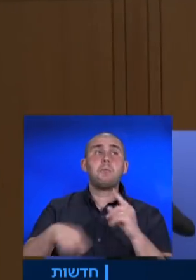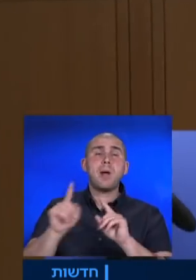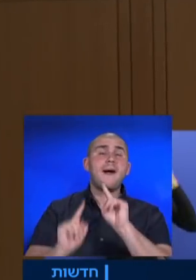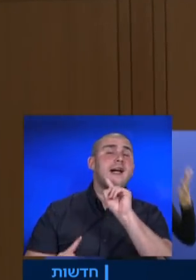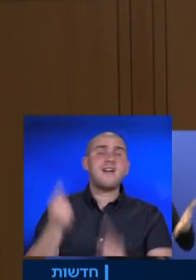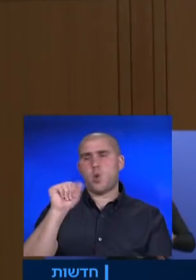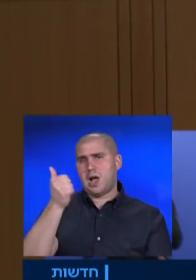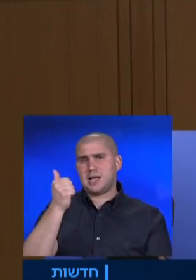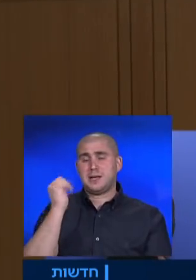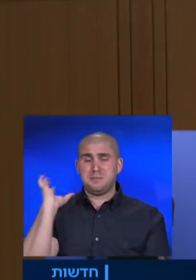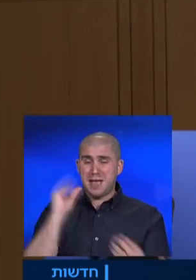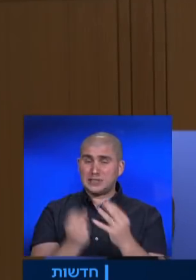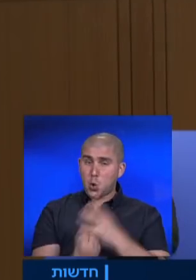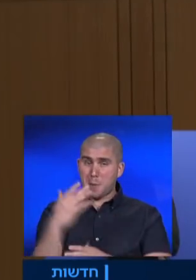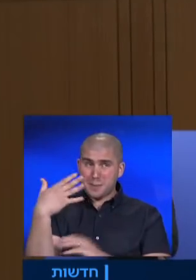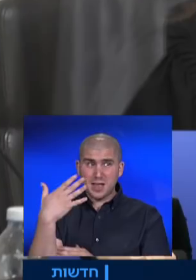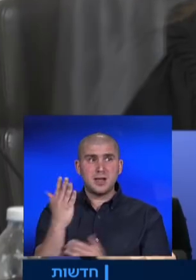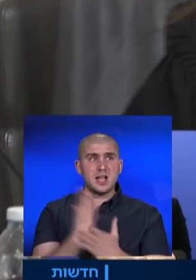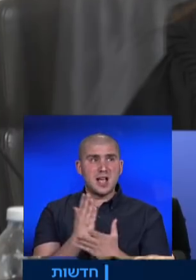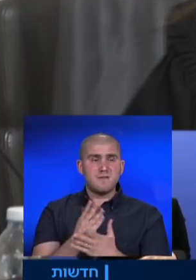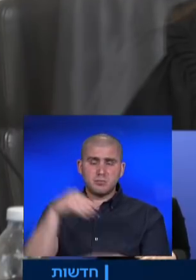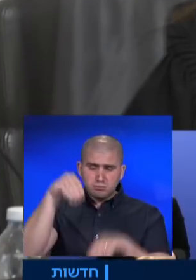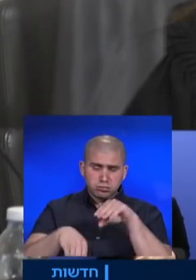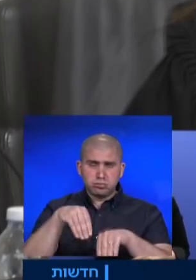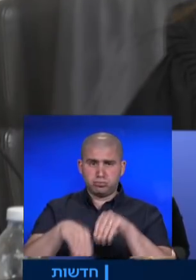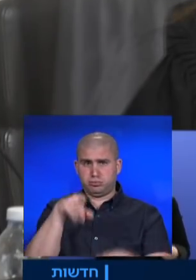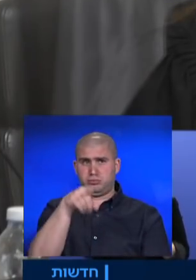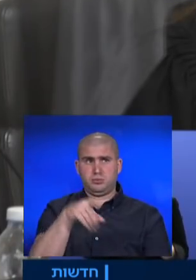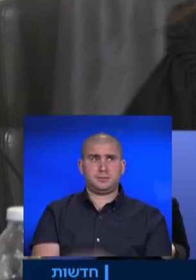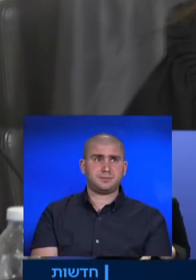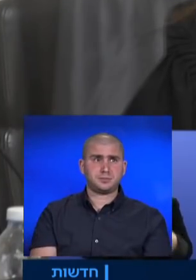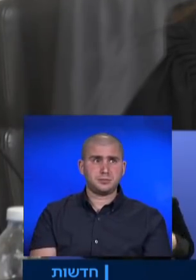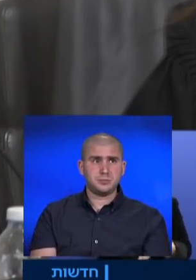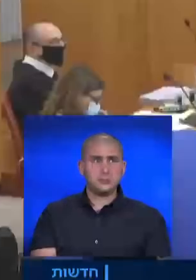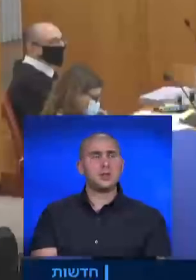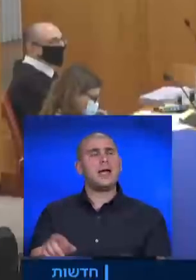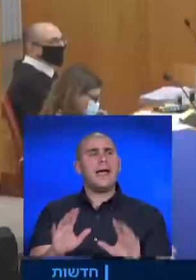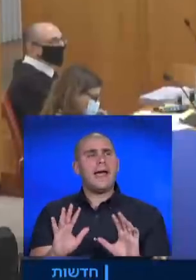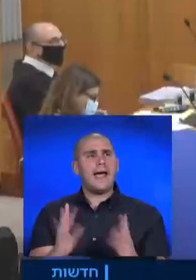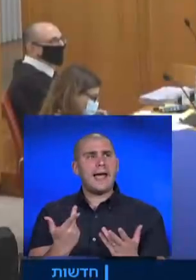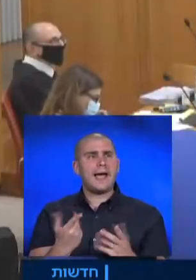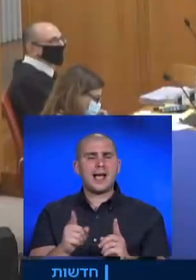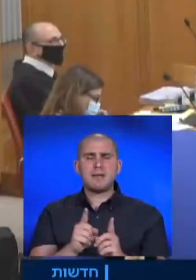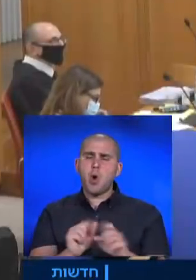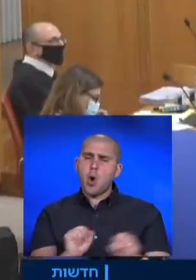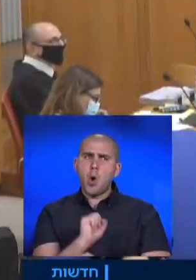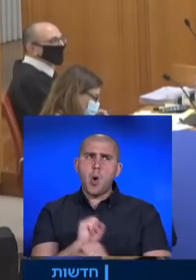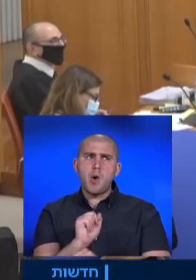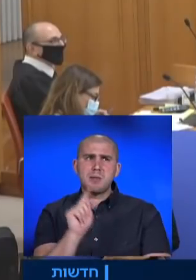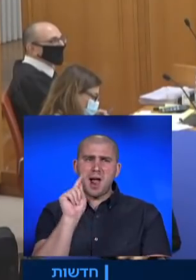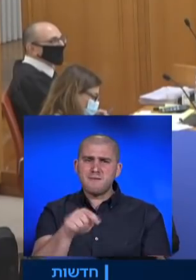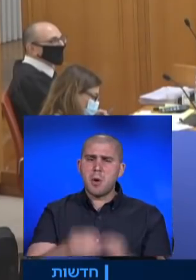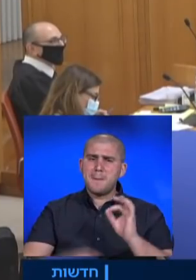המדינה הכניס את הפתק הזה לקלפי. כיצד מהינים העותרים לבוא בפני בית משפט נכבד